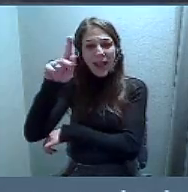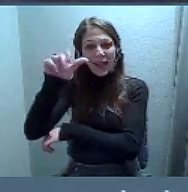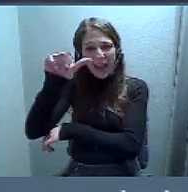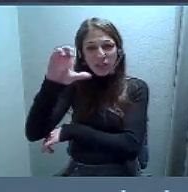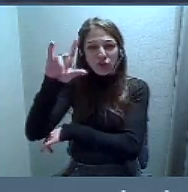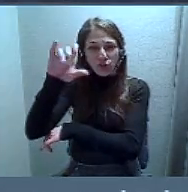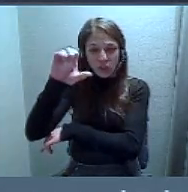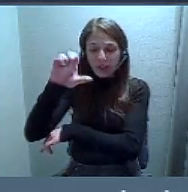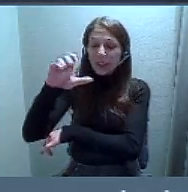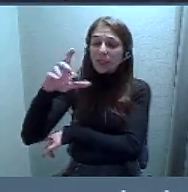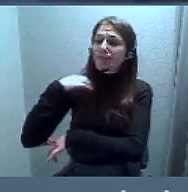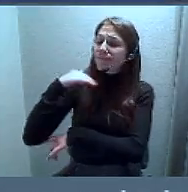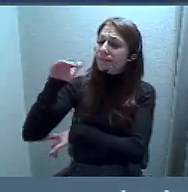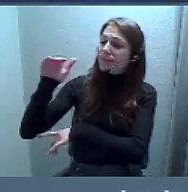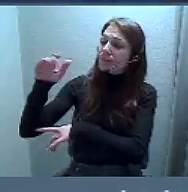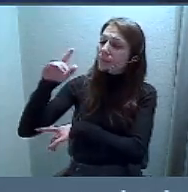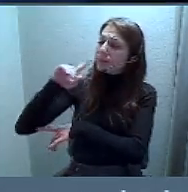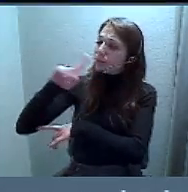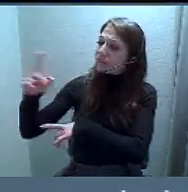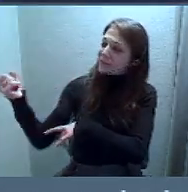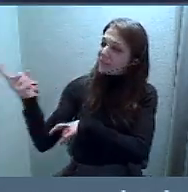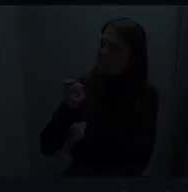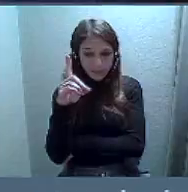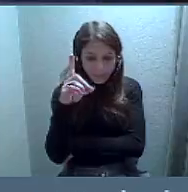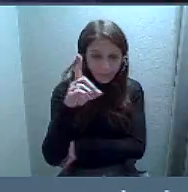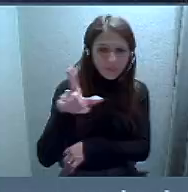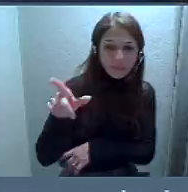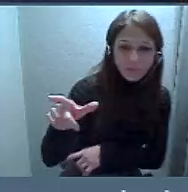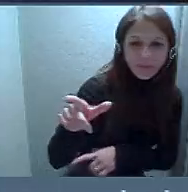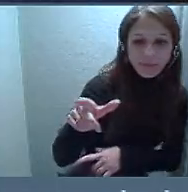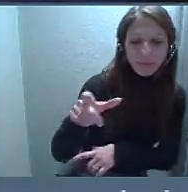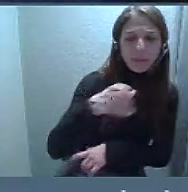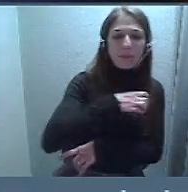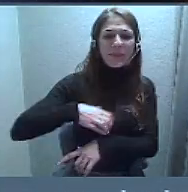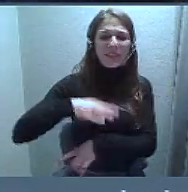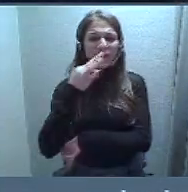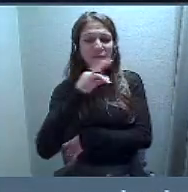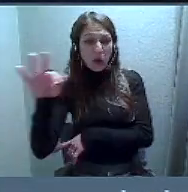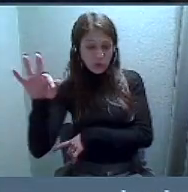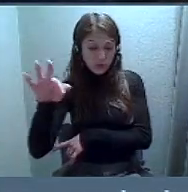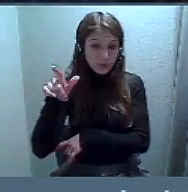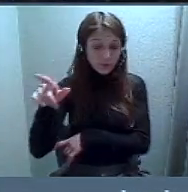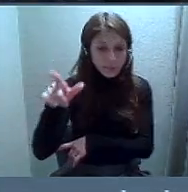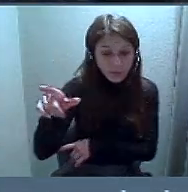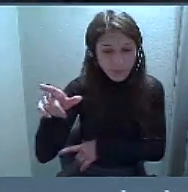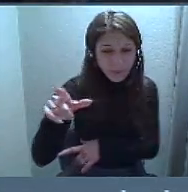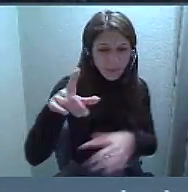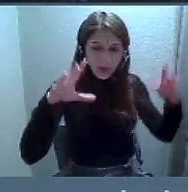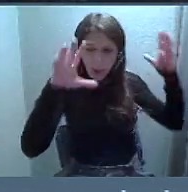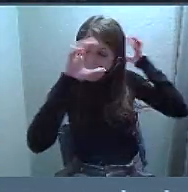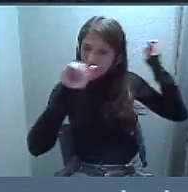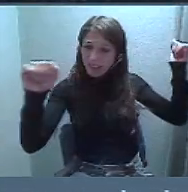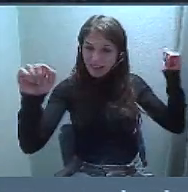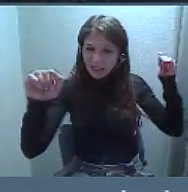qui est première dauphine Miss France 2007. Ambassadrice de la Fédération nationale des sourds de France et différentes sociétés